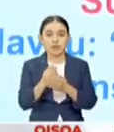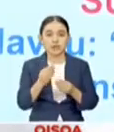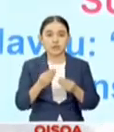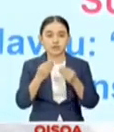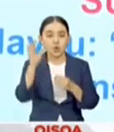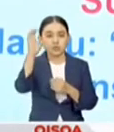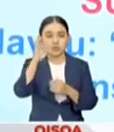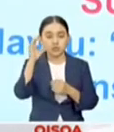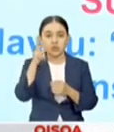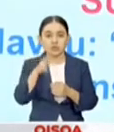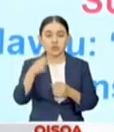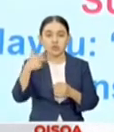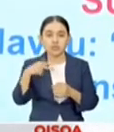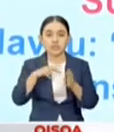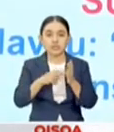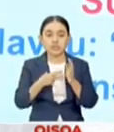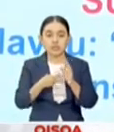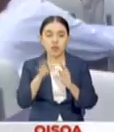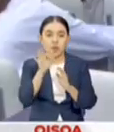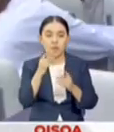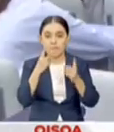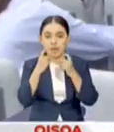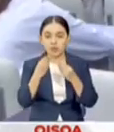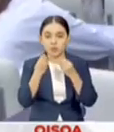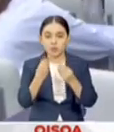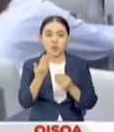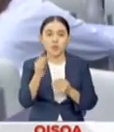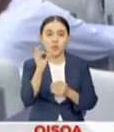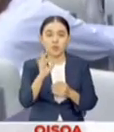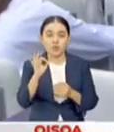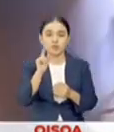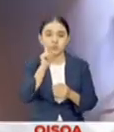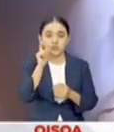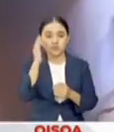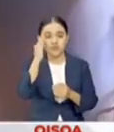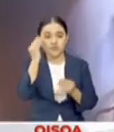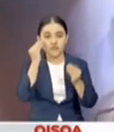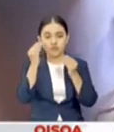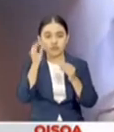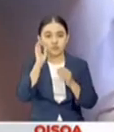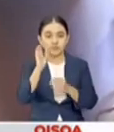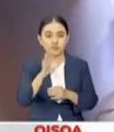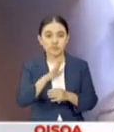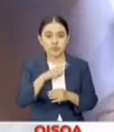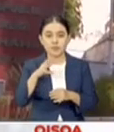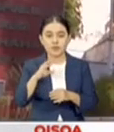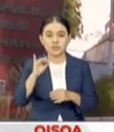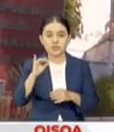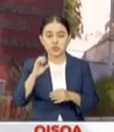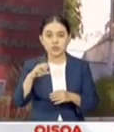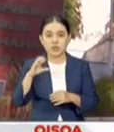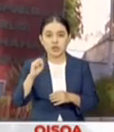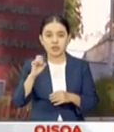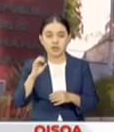beruvchi O'zbekiston 2030 strategiyasi haqida ham ma'lumot berilib, bu borada yoshlarning fikr va mulohazalari tinglandi. Masuda Somiddinova,